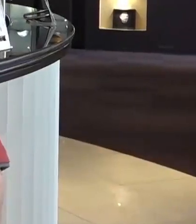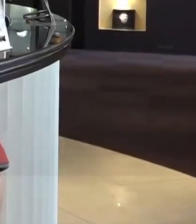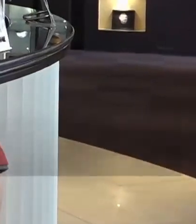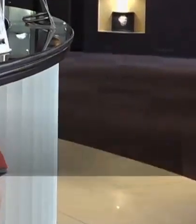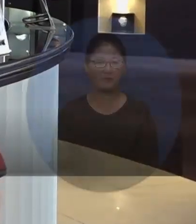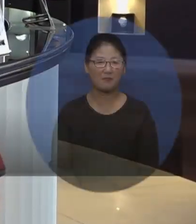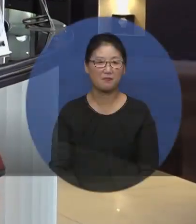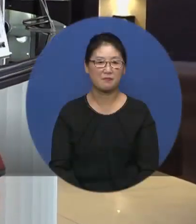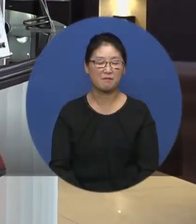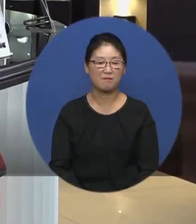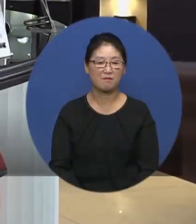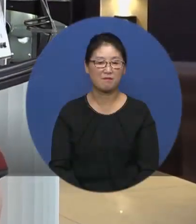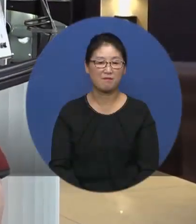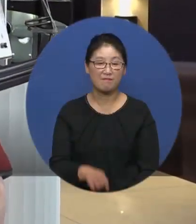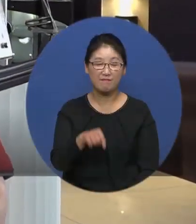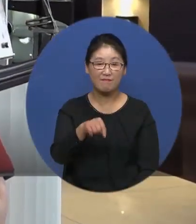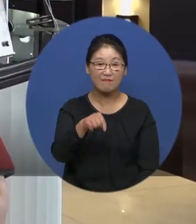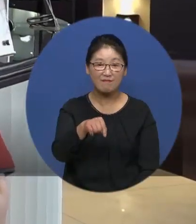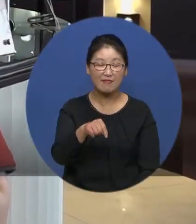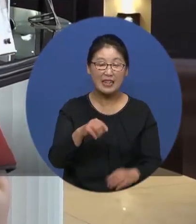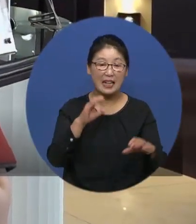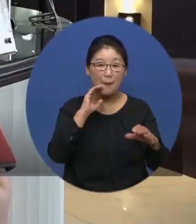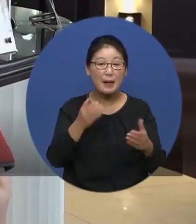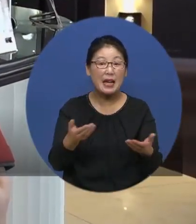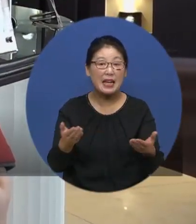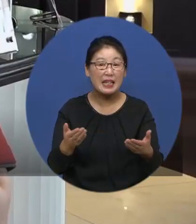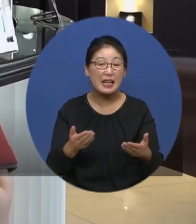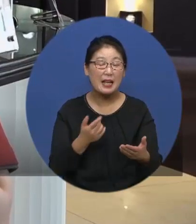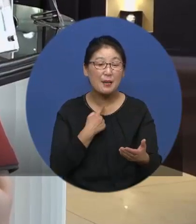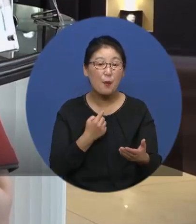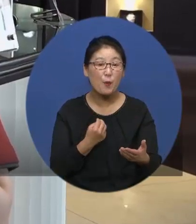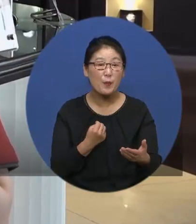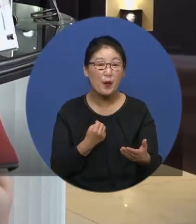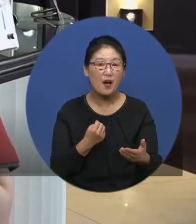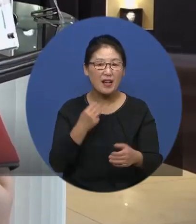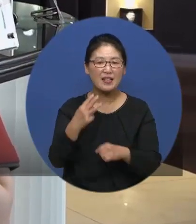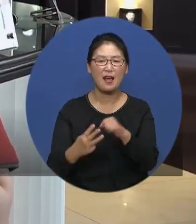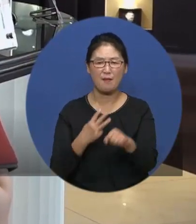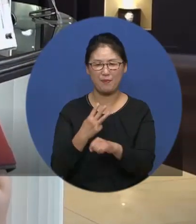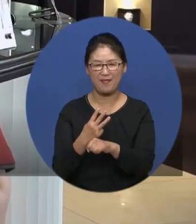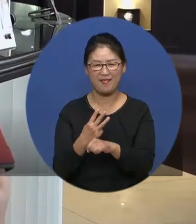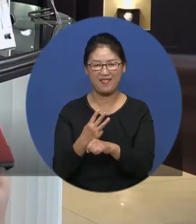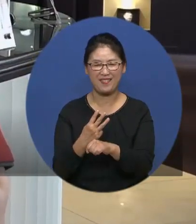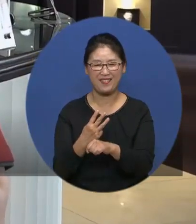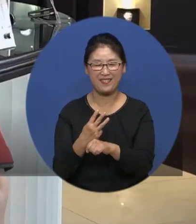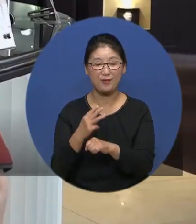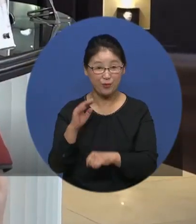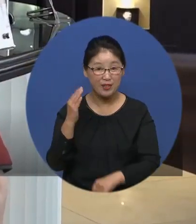여기서 연희 씨 일한 지 얼마나 됐어요? 3년이에요.